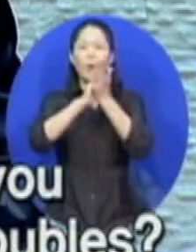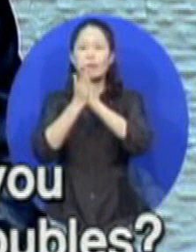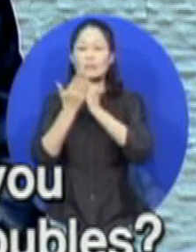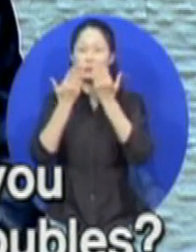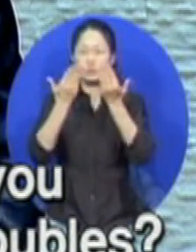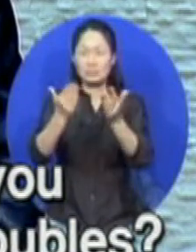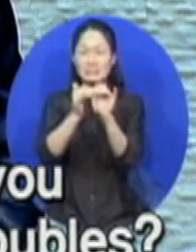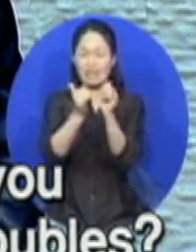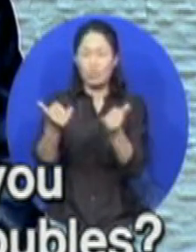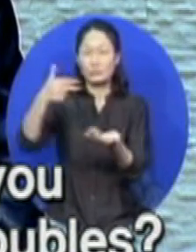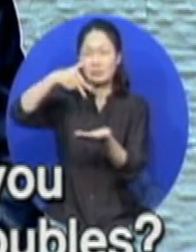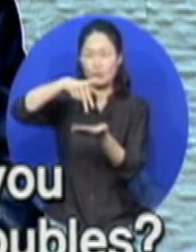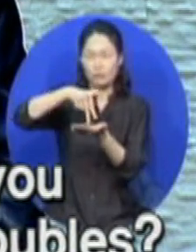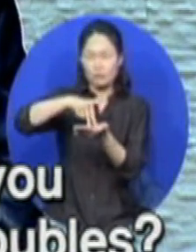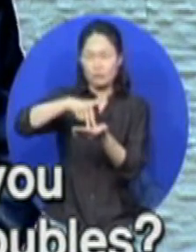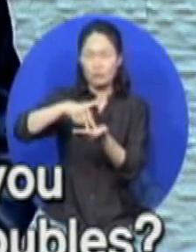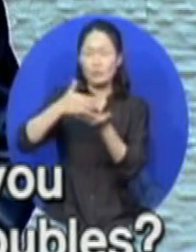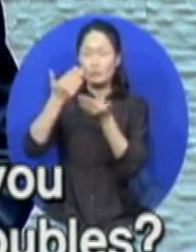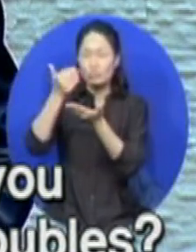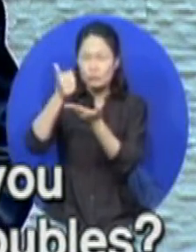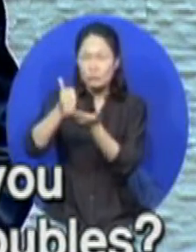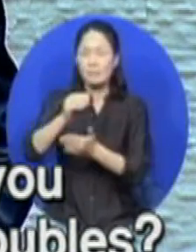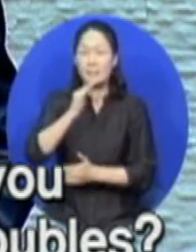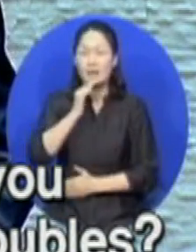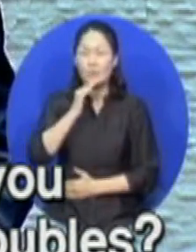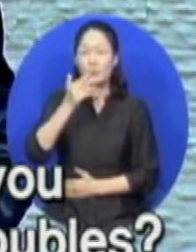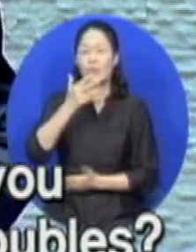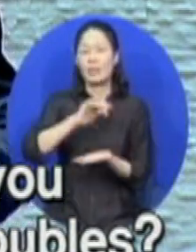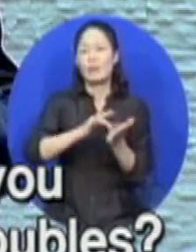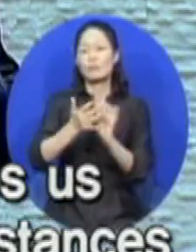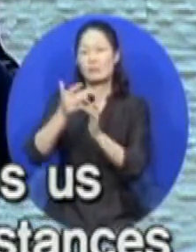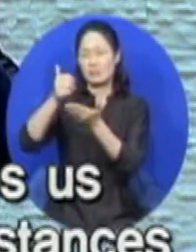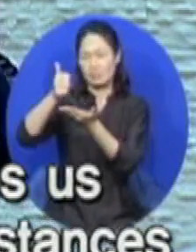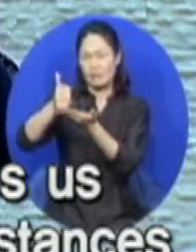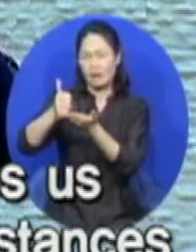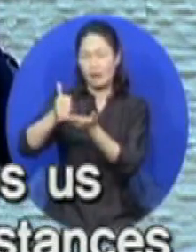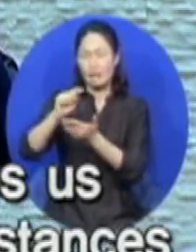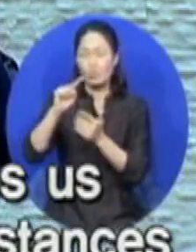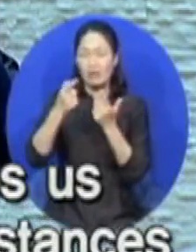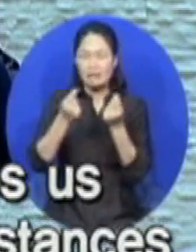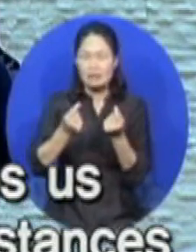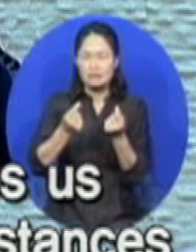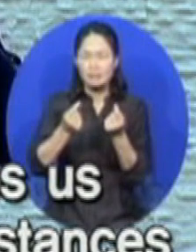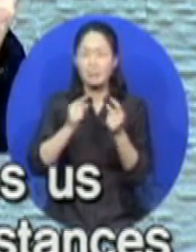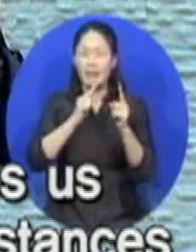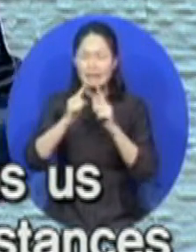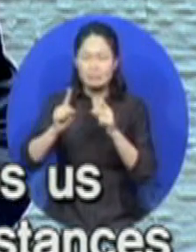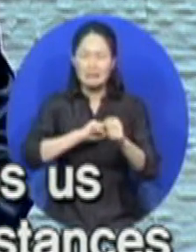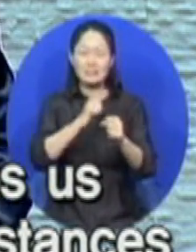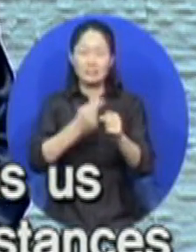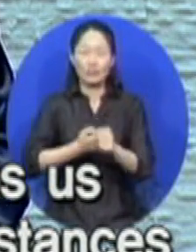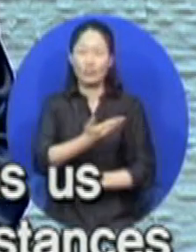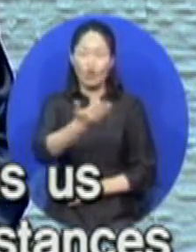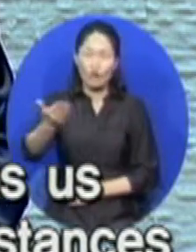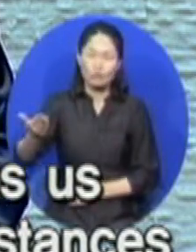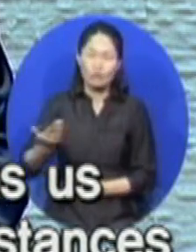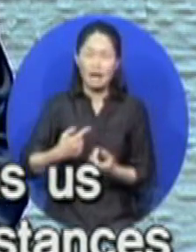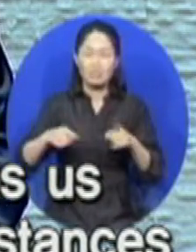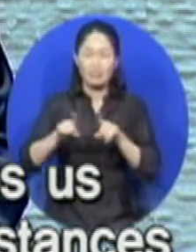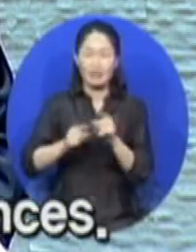예수님이십니다 오늘 그 말씀의 능력을 함께 여러분과 가지 나누고